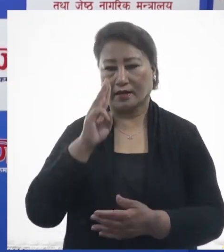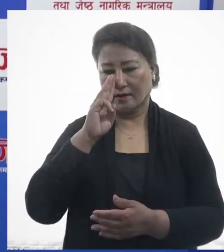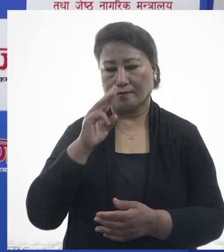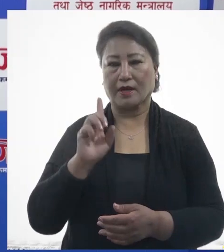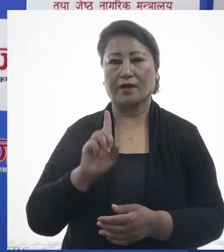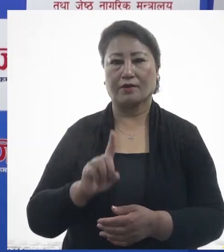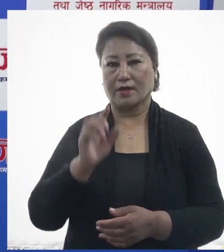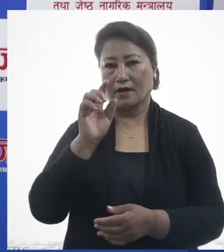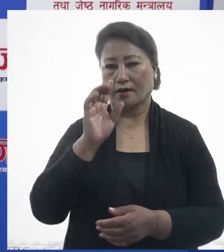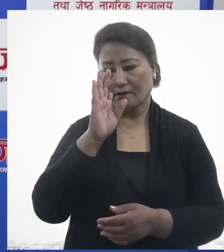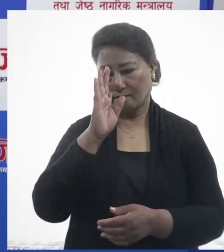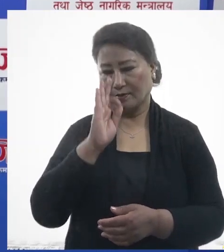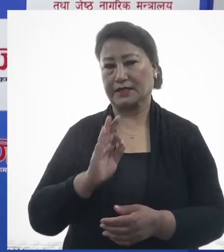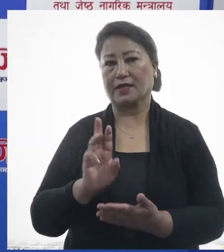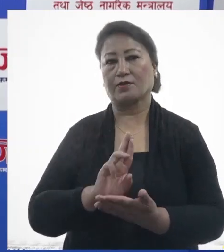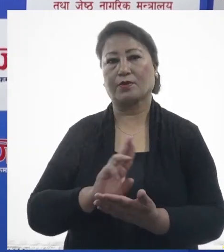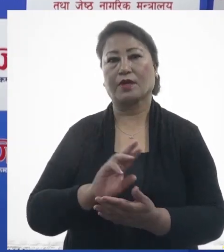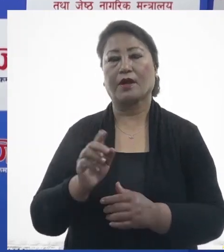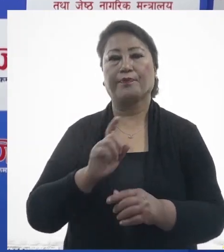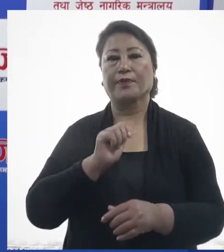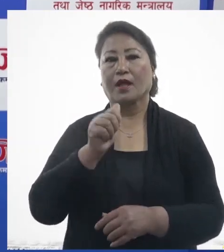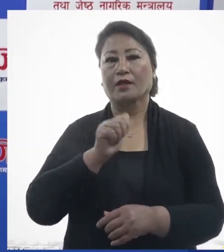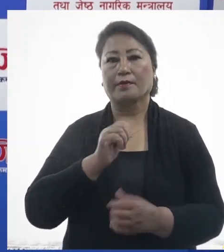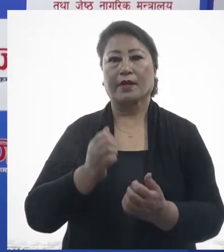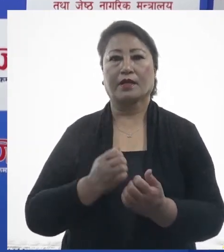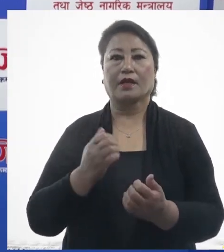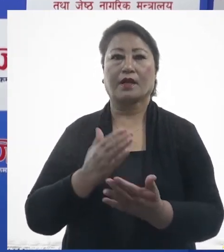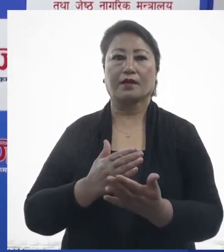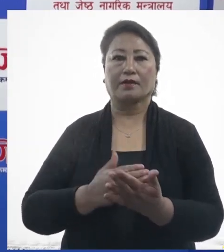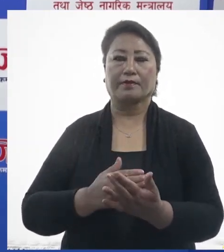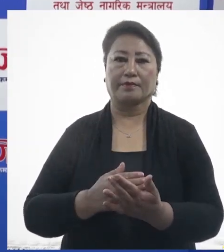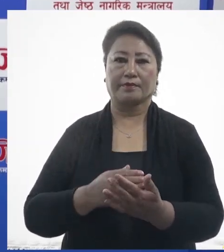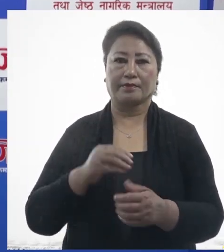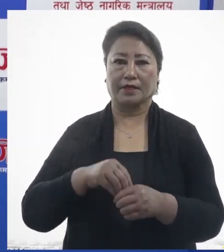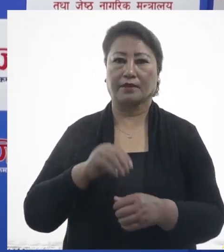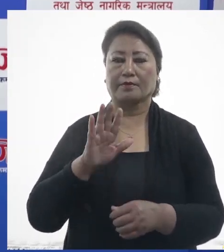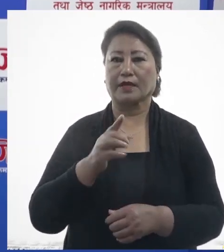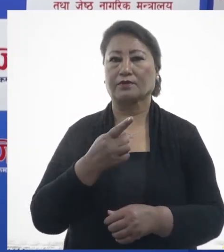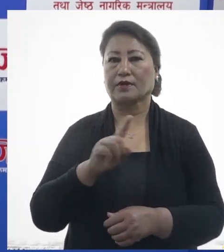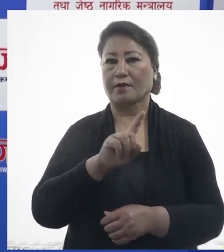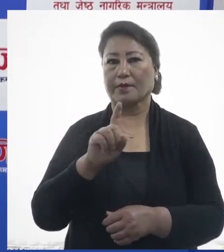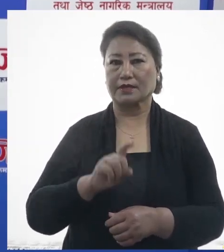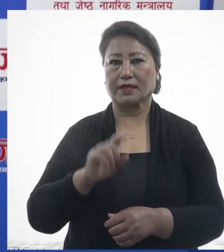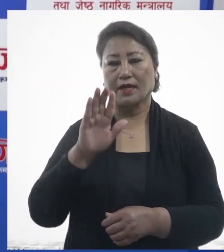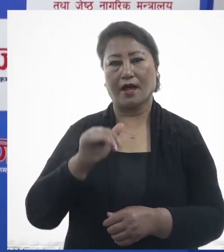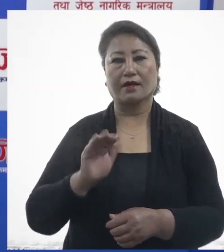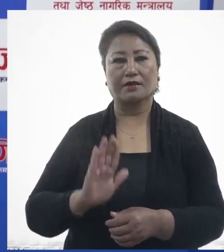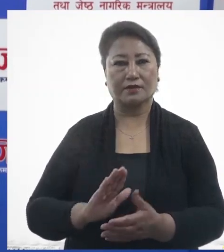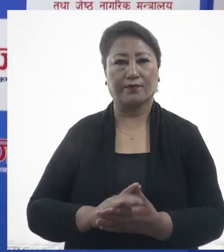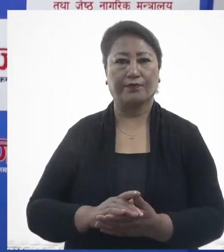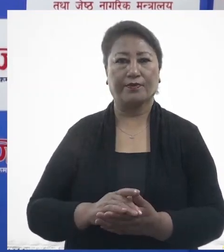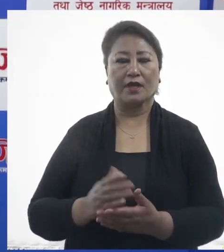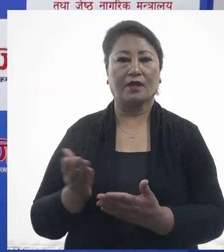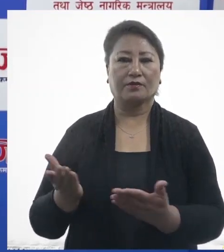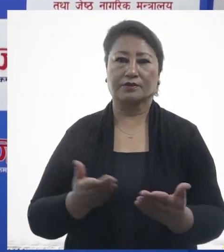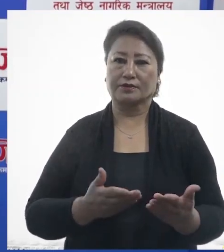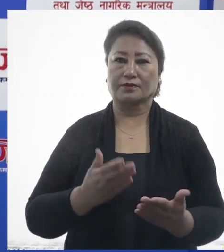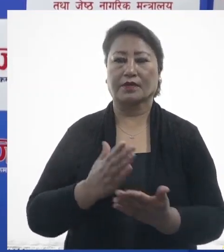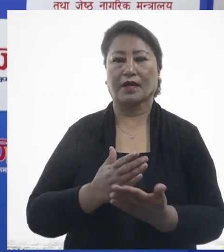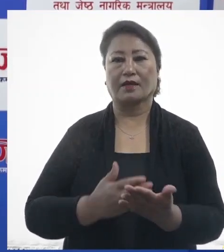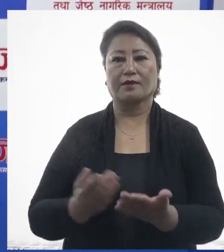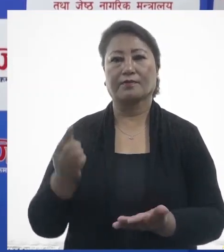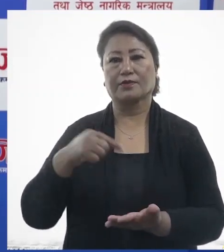कार्यक्रममा हामीले एउटा विशेष रिपोर्ट र अन्तर्वार्तात्मक सामग्री हाम्रो 5 प्रश्न लिएर उपस्थित भएका छौँ आउन सुरु